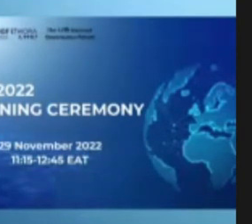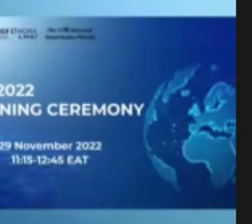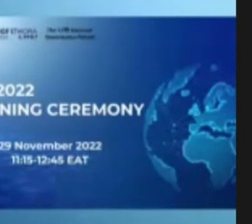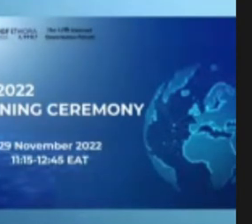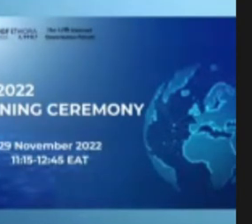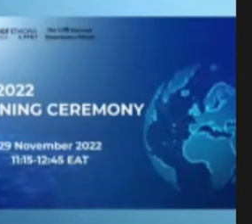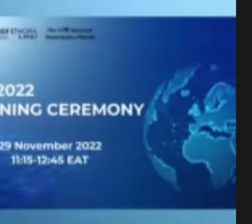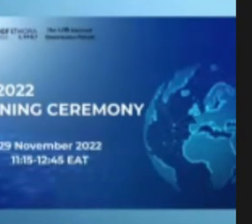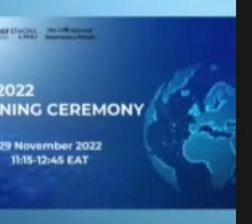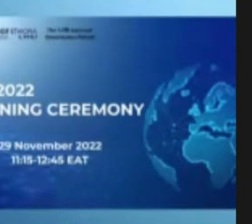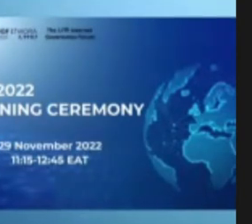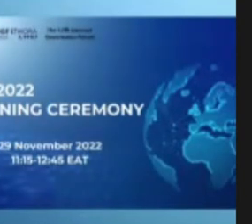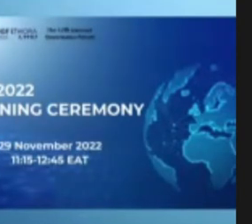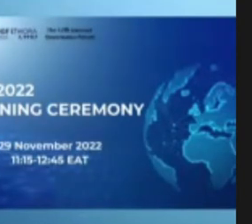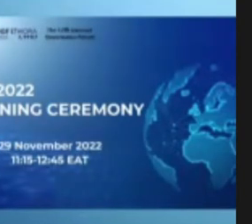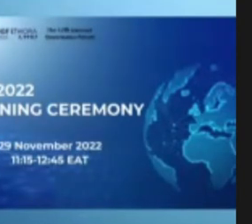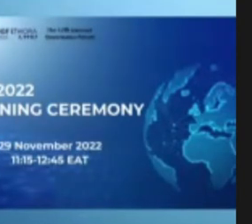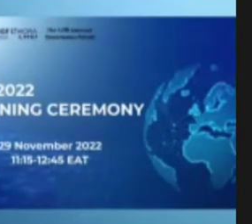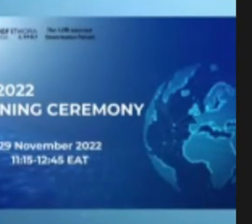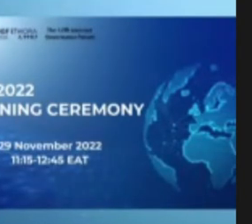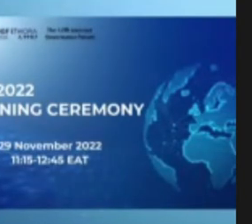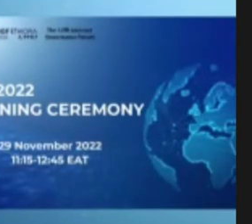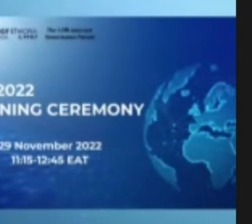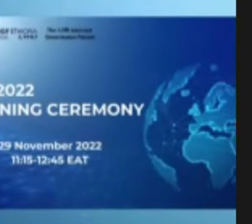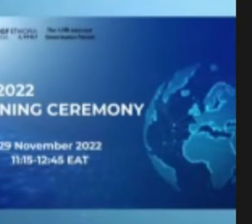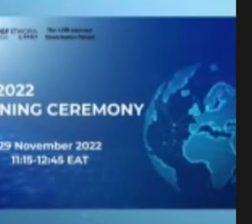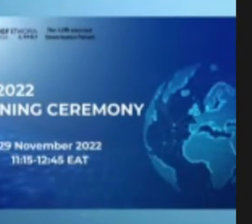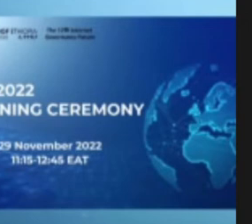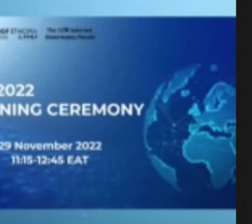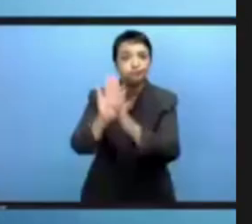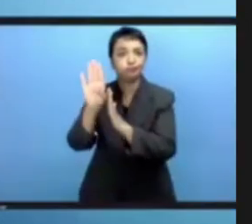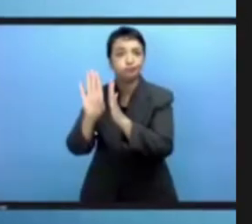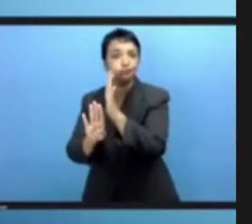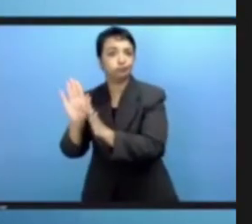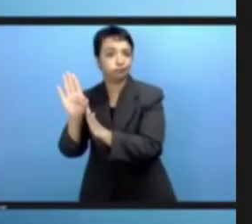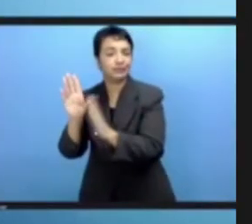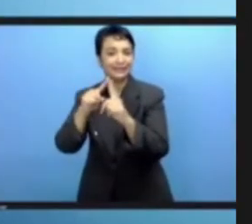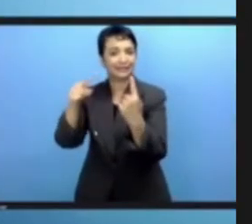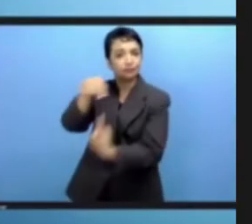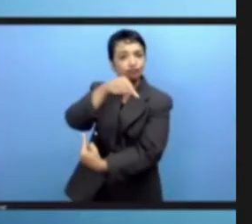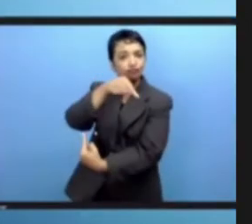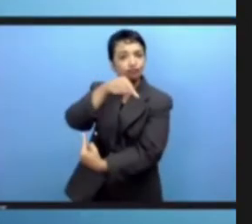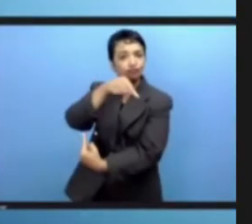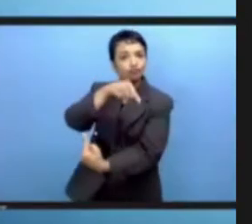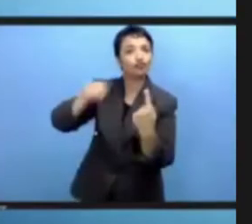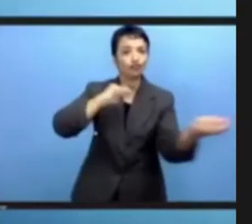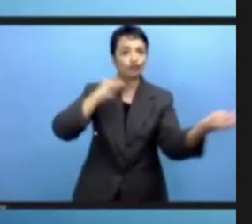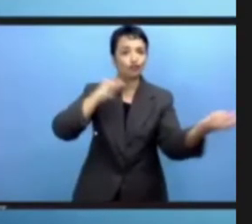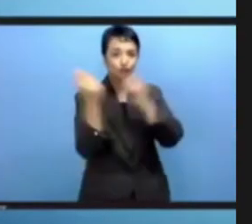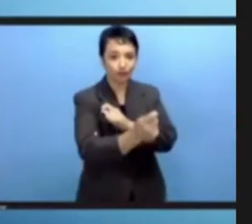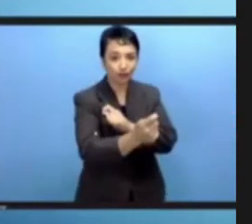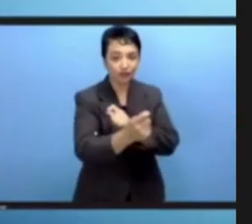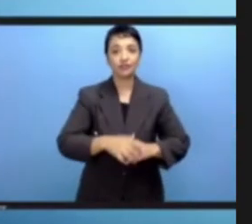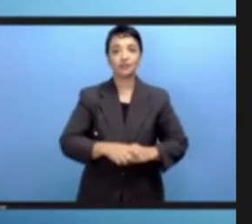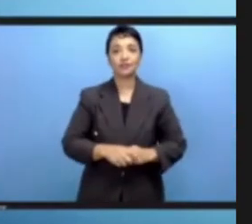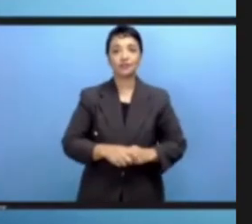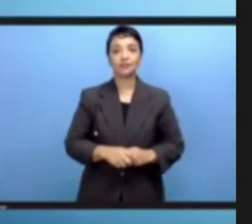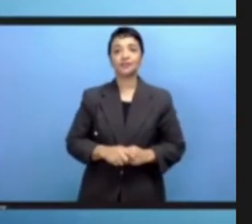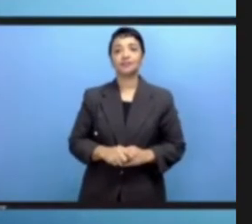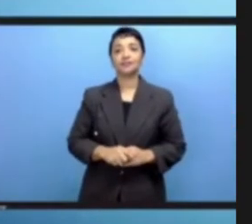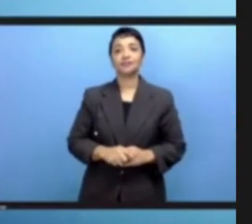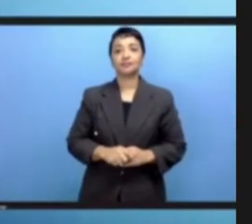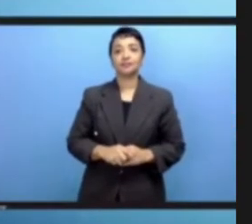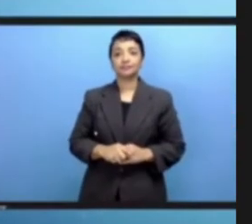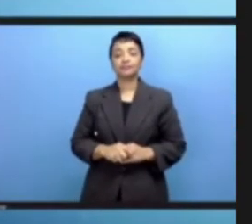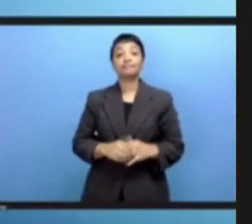dans un monde en mouvance et Internet y contribue énormément.